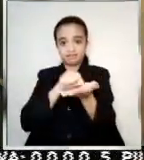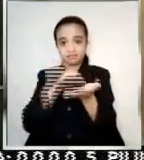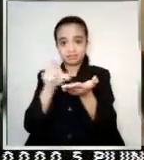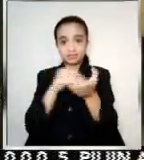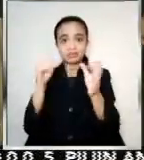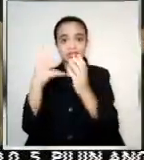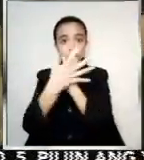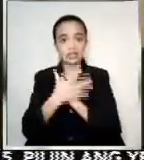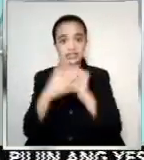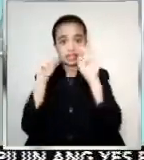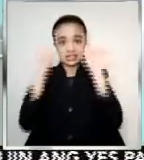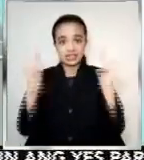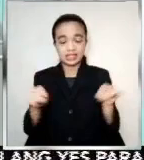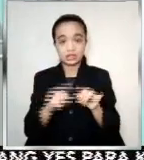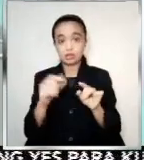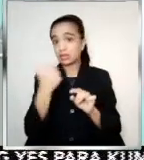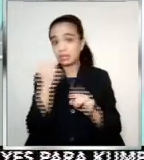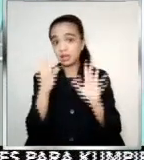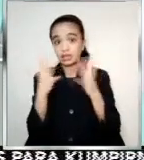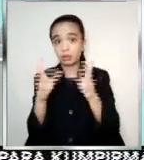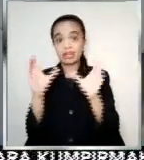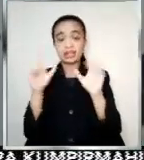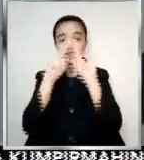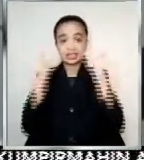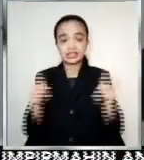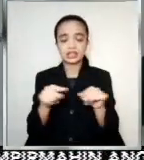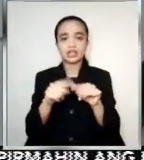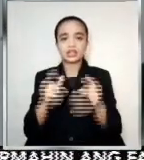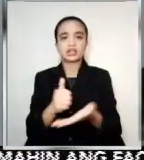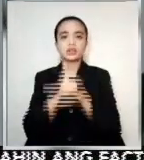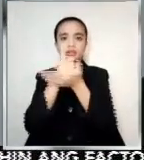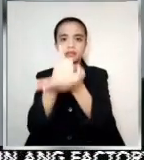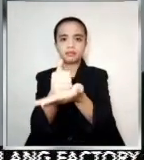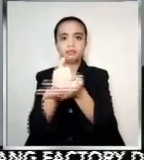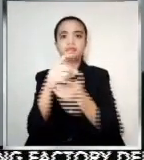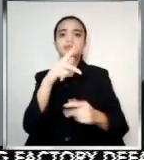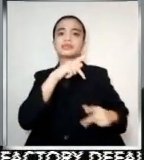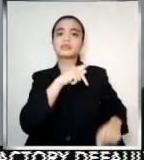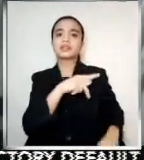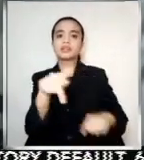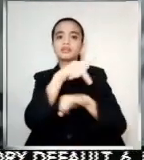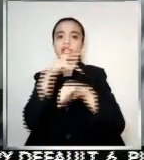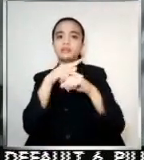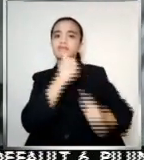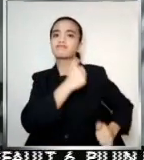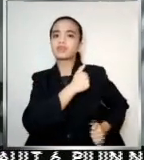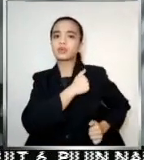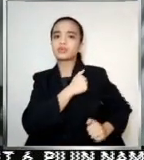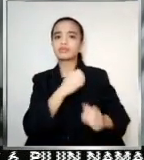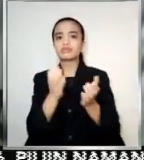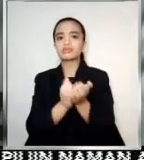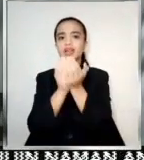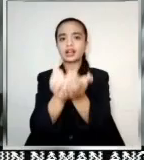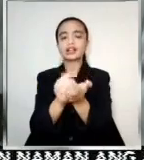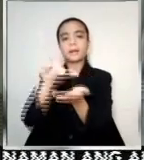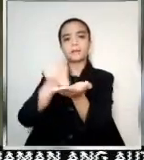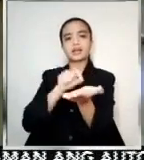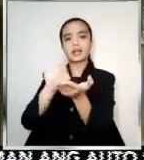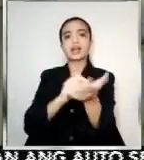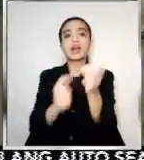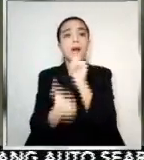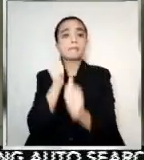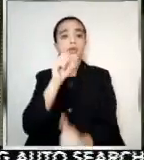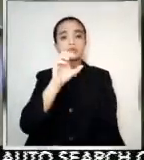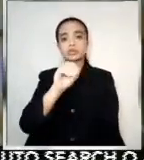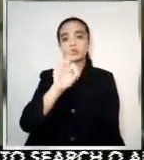walang bit-bit na clearance, tinulungan sa help desk ng Philippine Coast Guard sa airport na mag-print. Karamihan sa mga OFW na ito sa mga